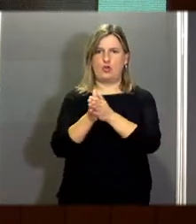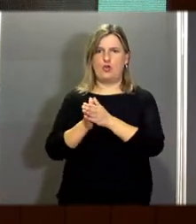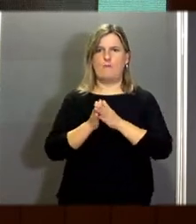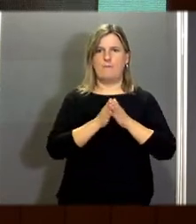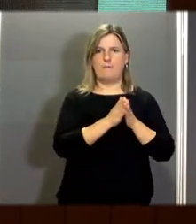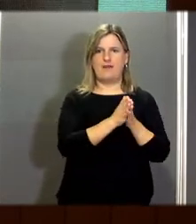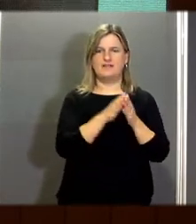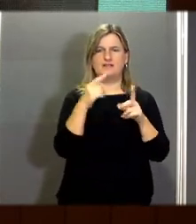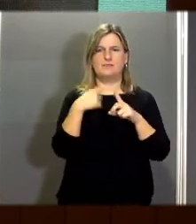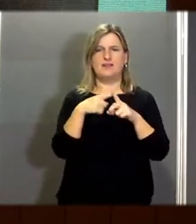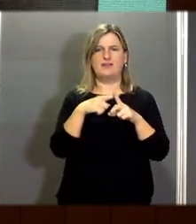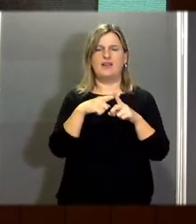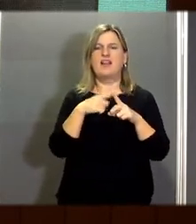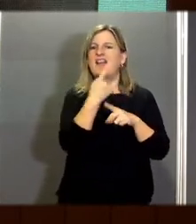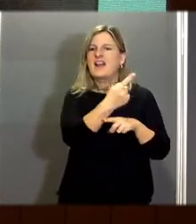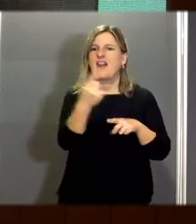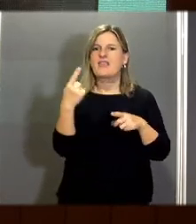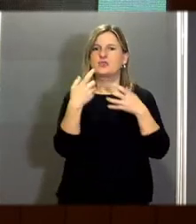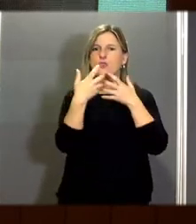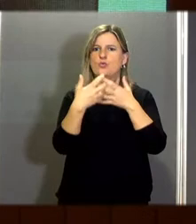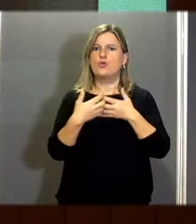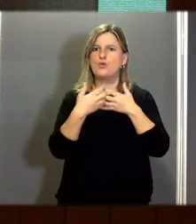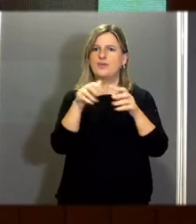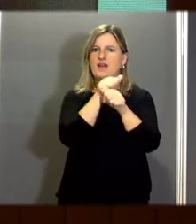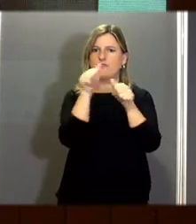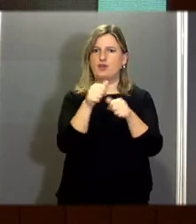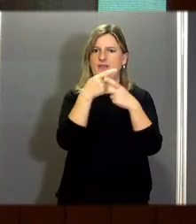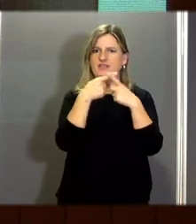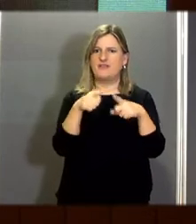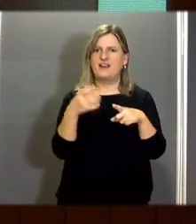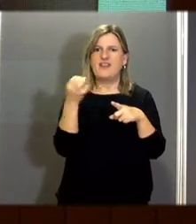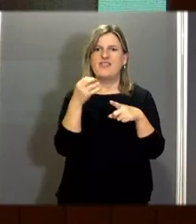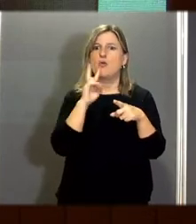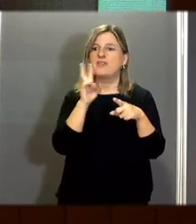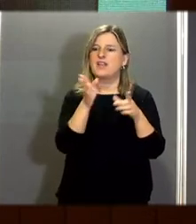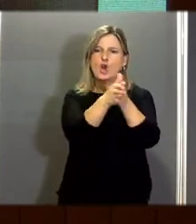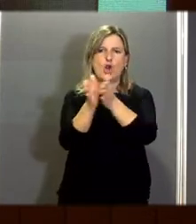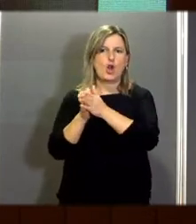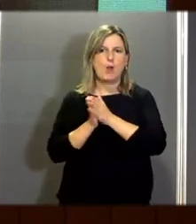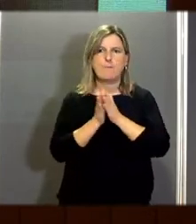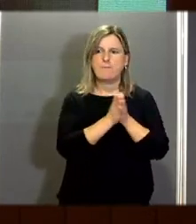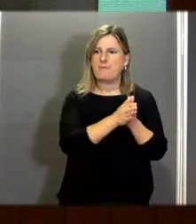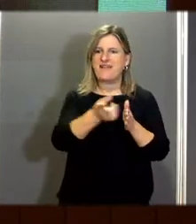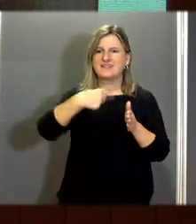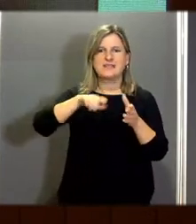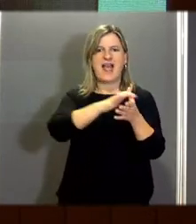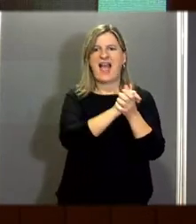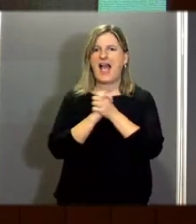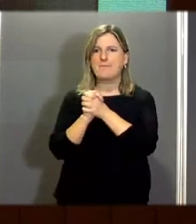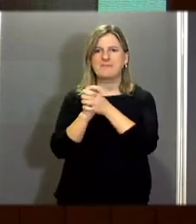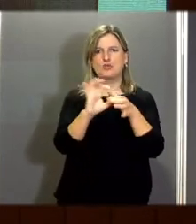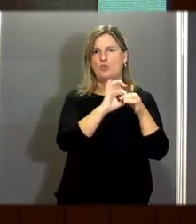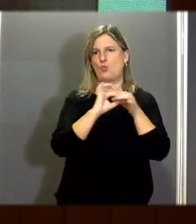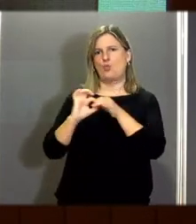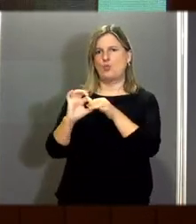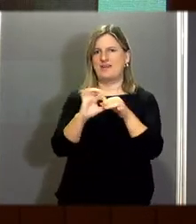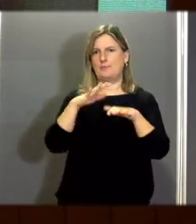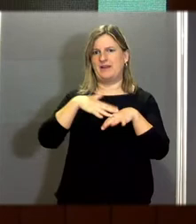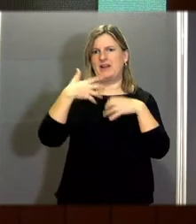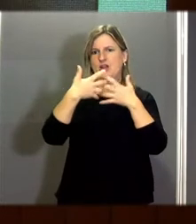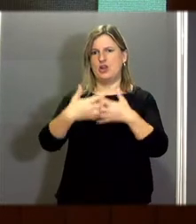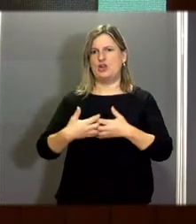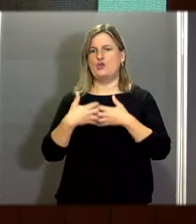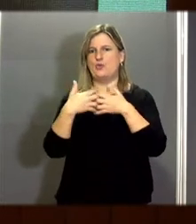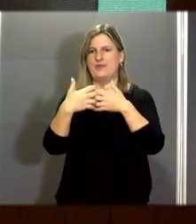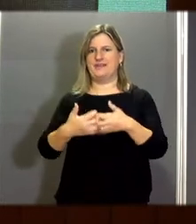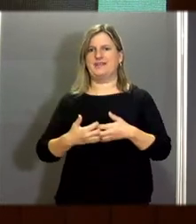unes formes de lluita o unes altres i considerar-los els nostres companys i els nostres amics en aquesta lluita contra el que